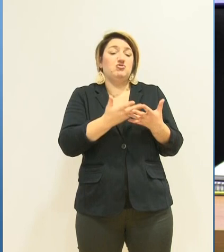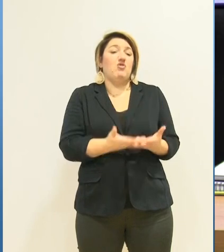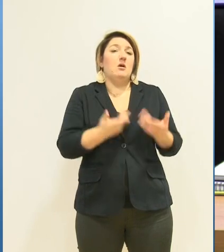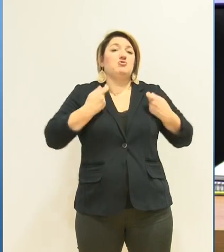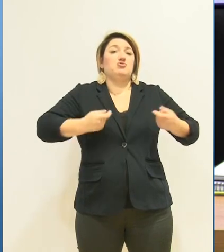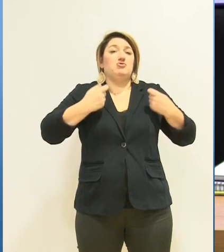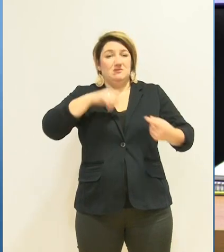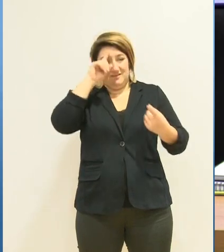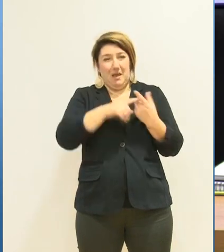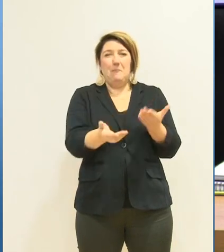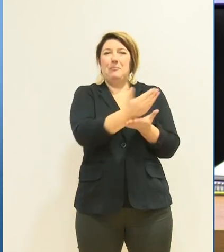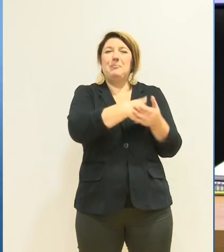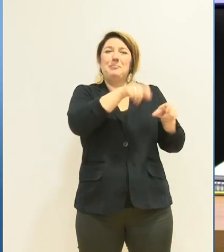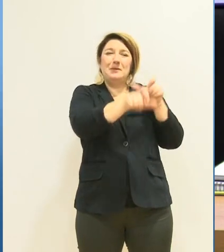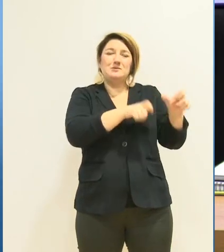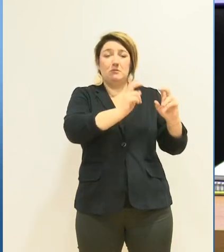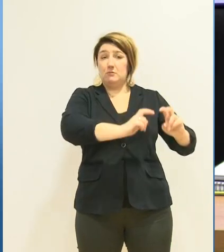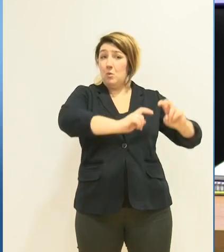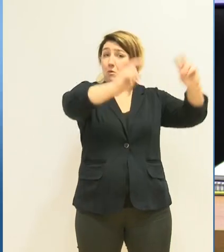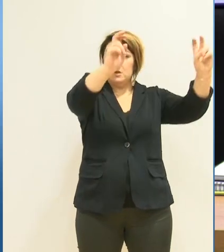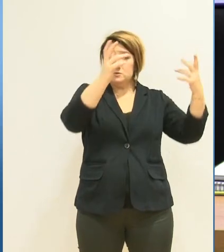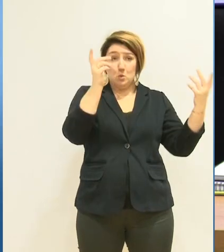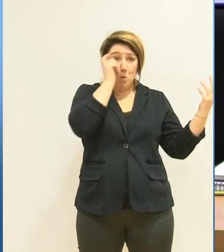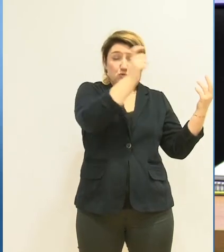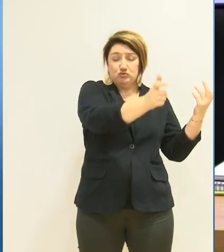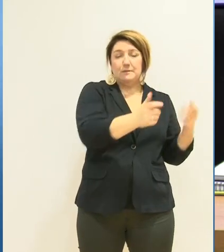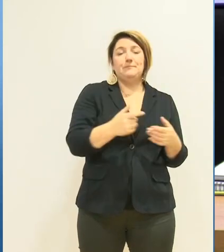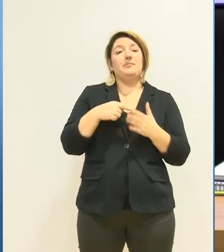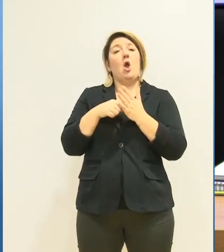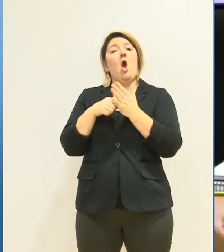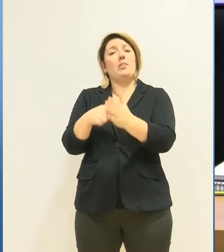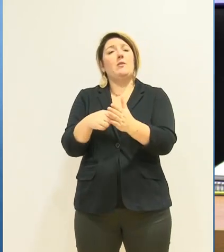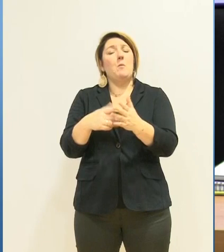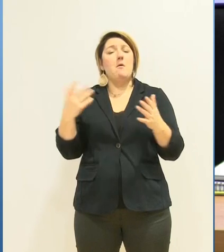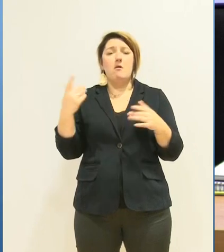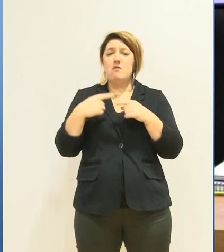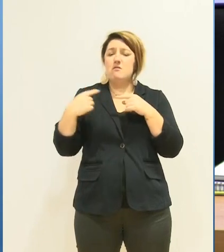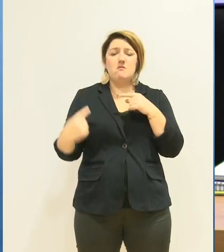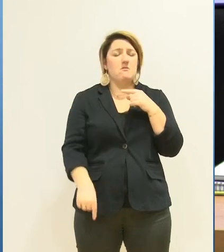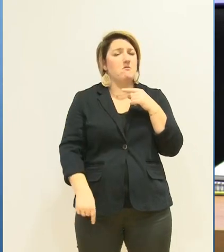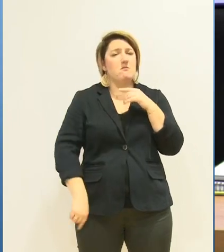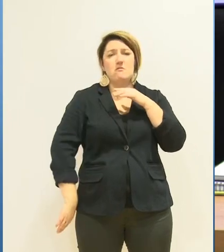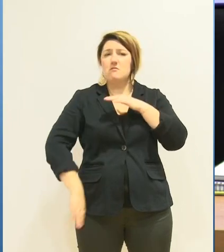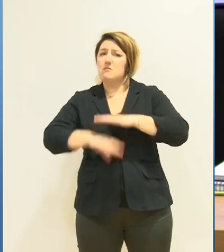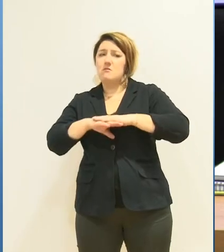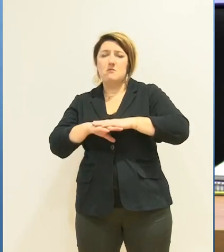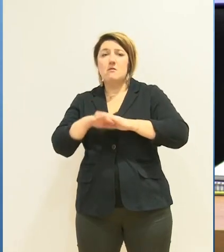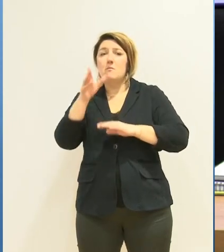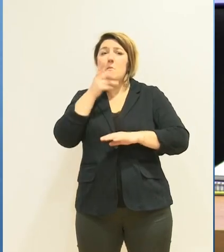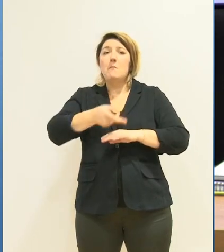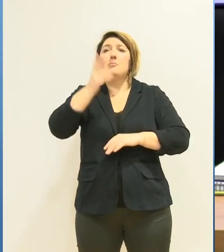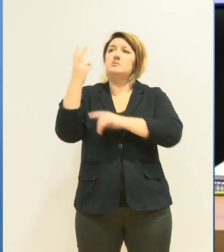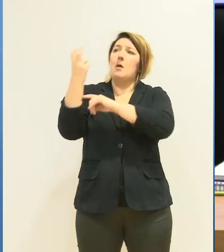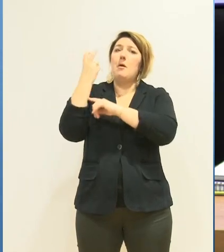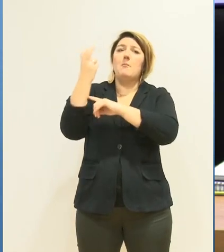personnel niveau d'endettement maximum qui est le nôtre aujourd'hui la question de continuer davantage en endetté la